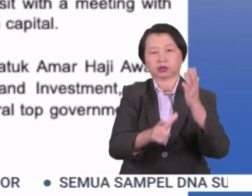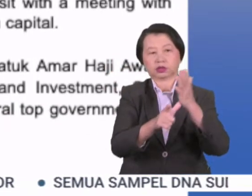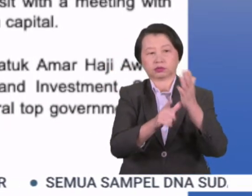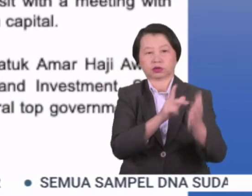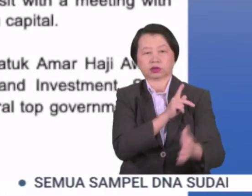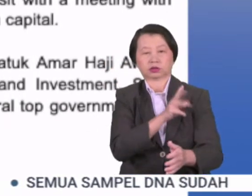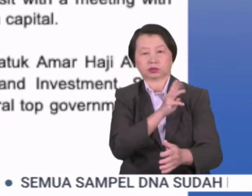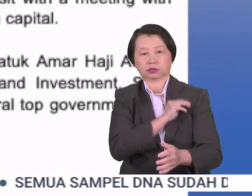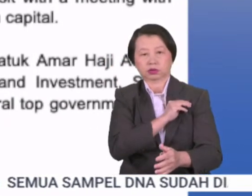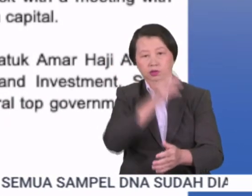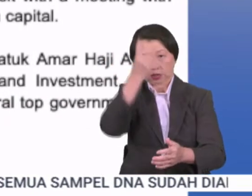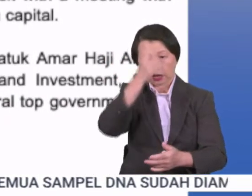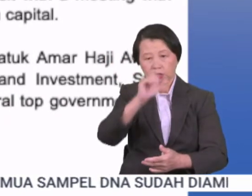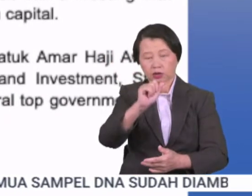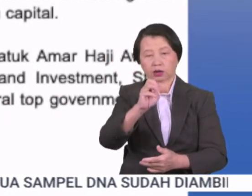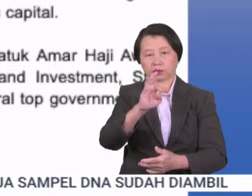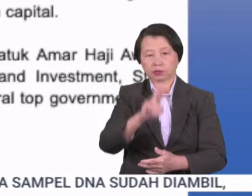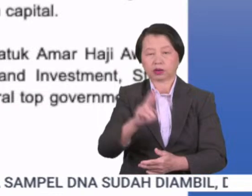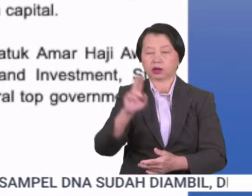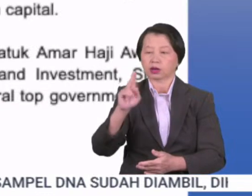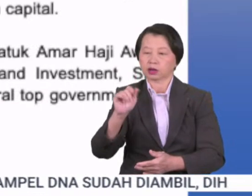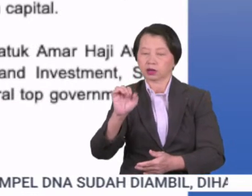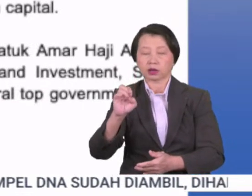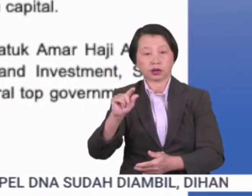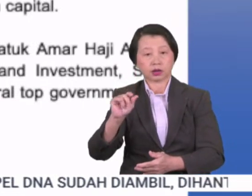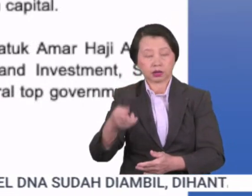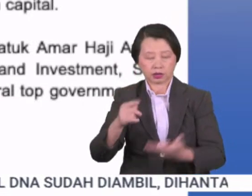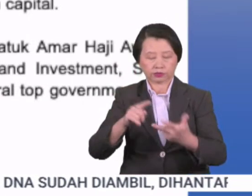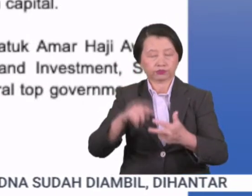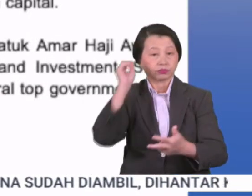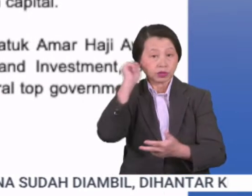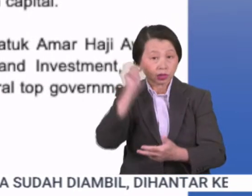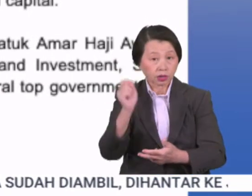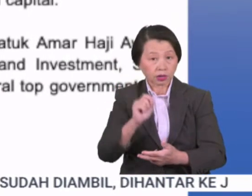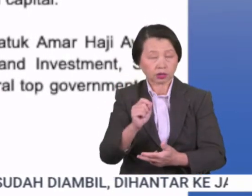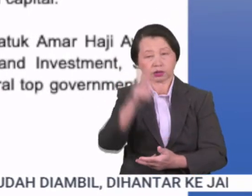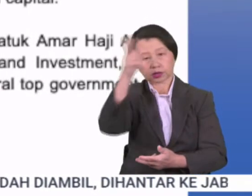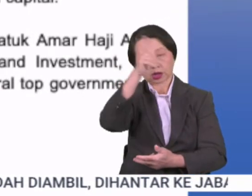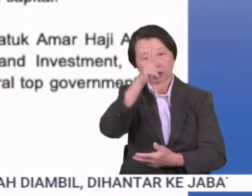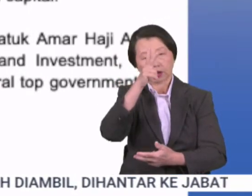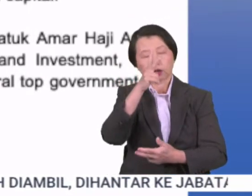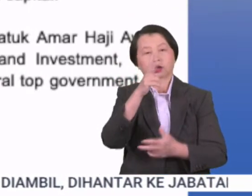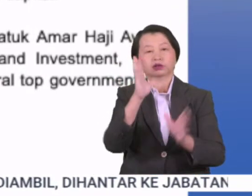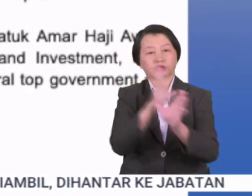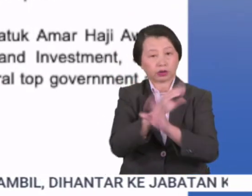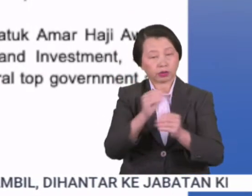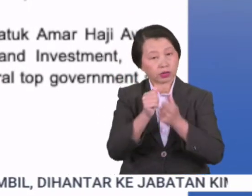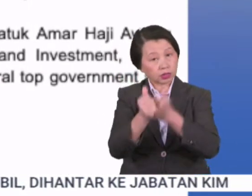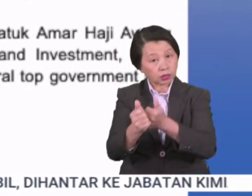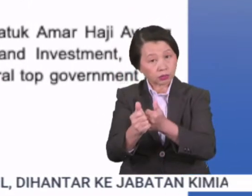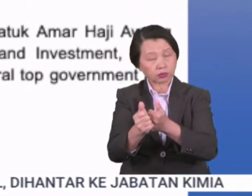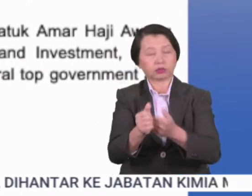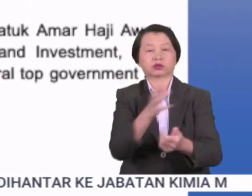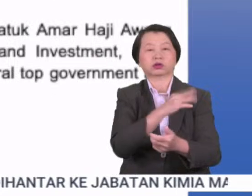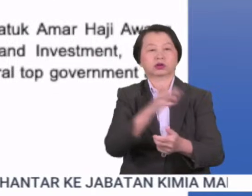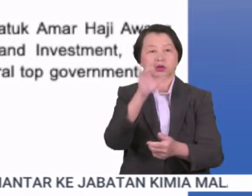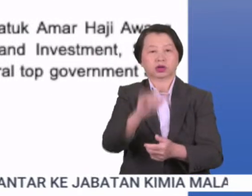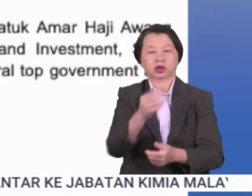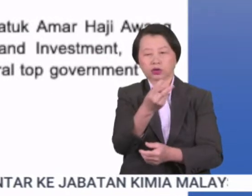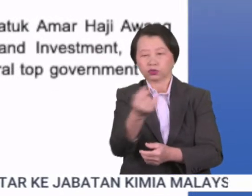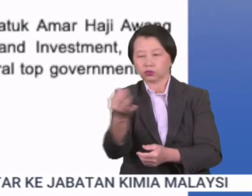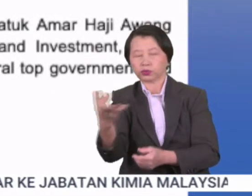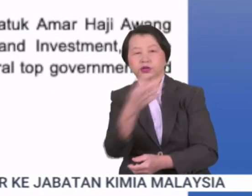Premier Datuk Amar Awang Tengah Ali Hassan setiausaha kerajaan Sarawak Datuk Amar Mohamad Abu Bakar Marzuki dan